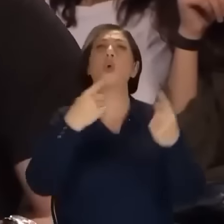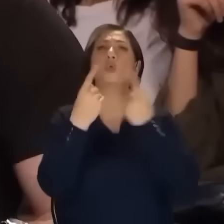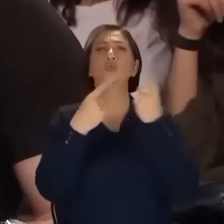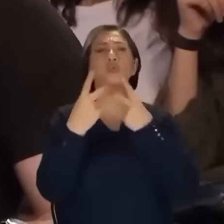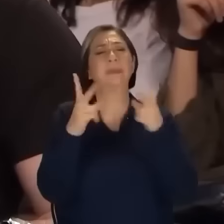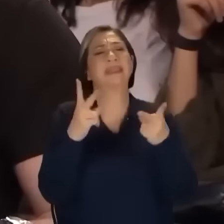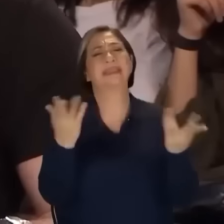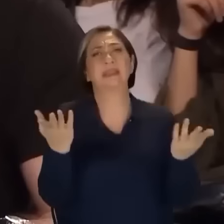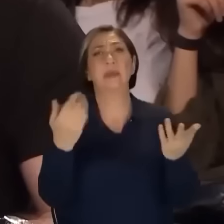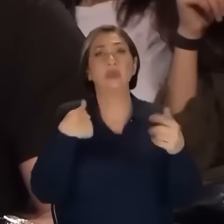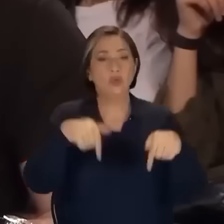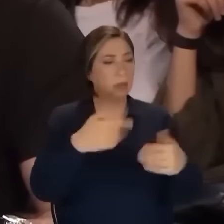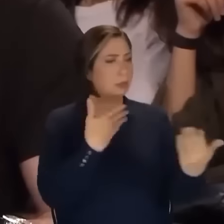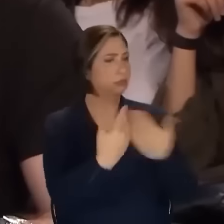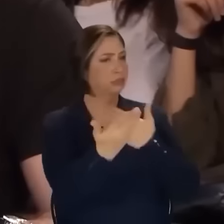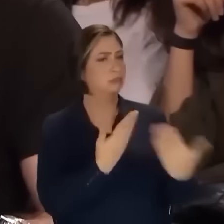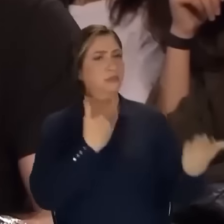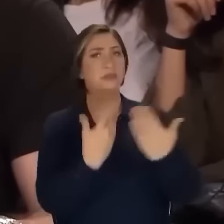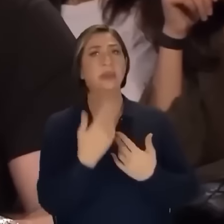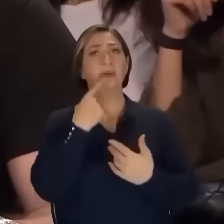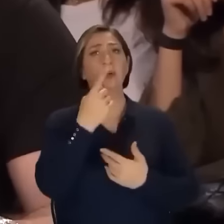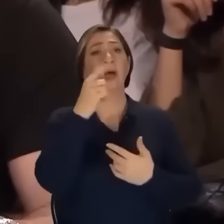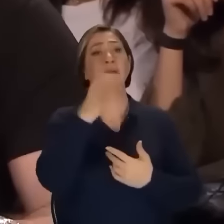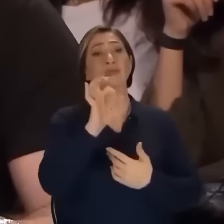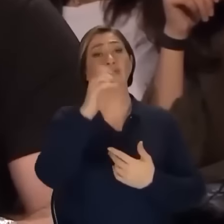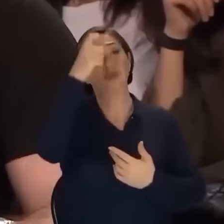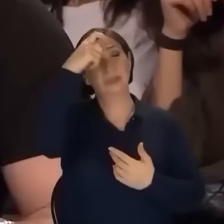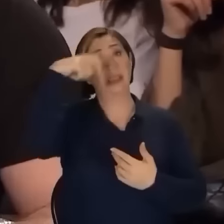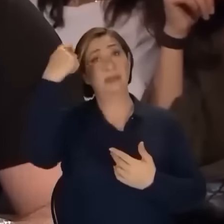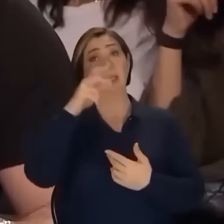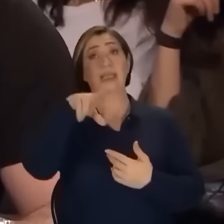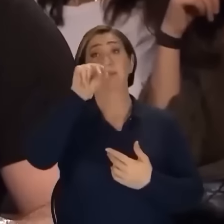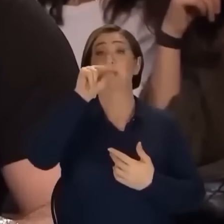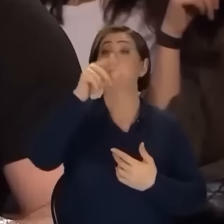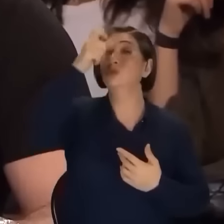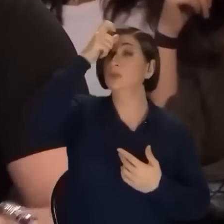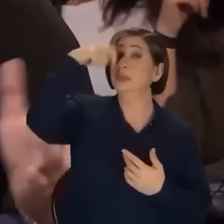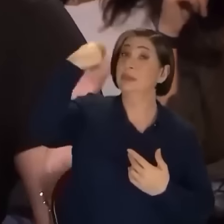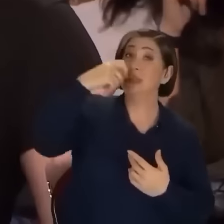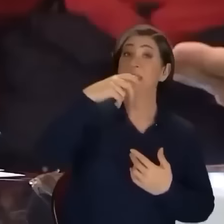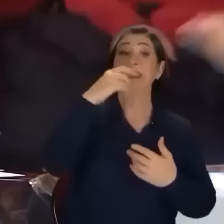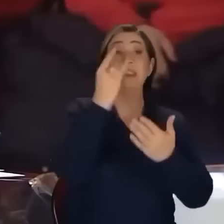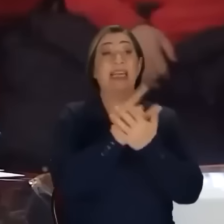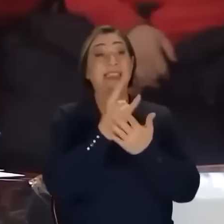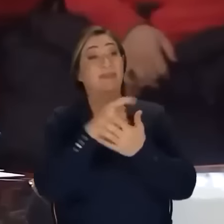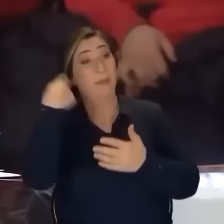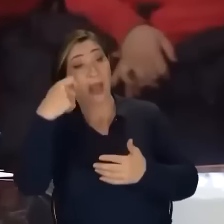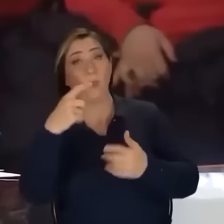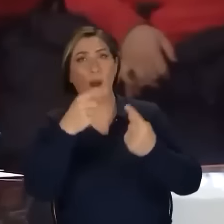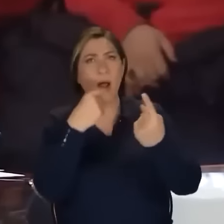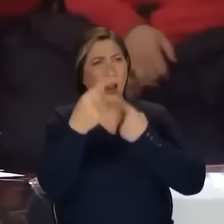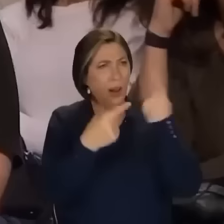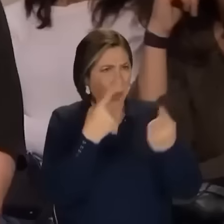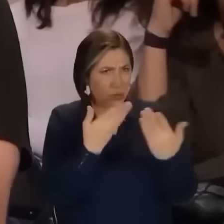Yani biz nasıl şu anda konuşuyoruz Diyoruz ki 60'ların Türk sineması 70'lerin sineması seks filmleri furyası falan di